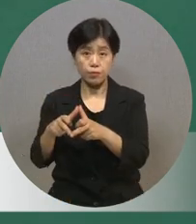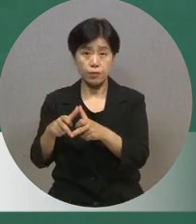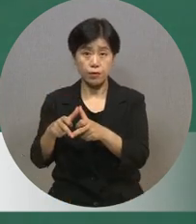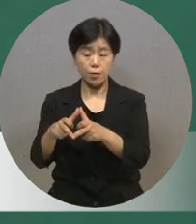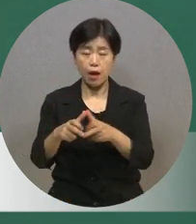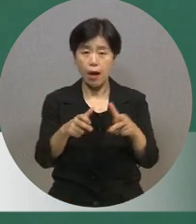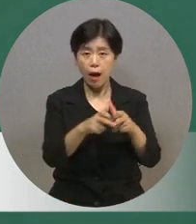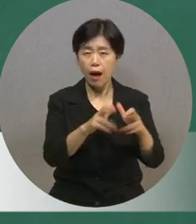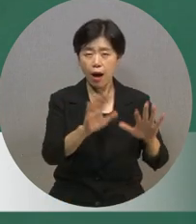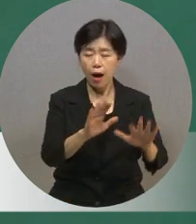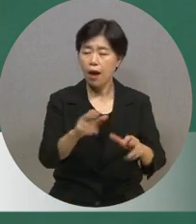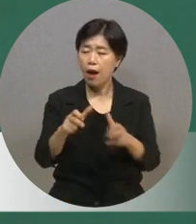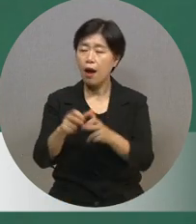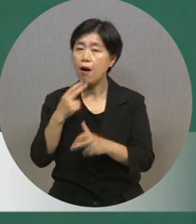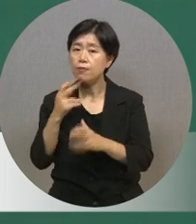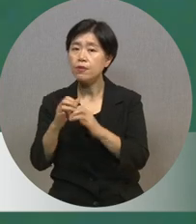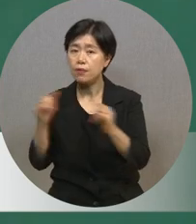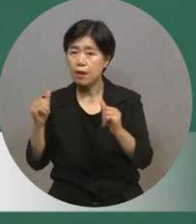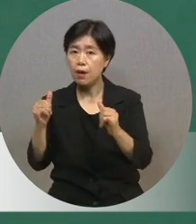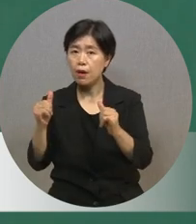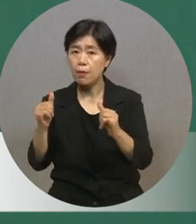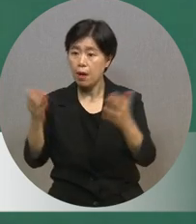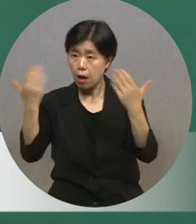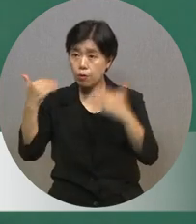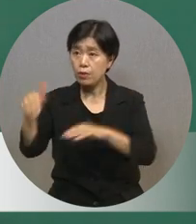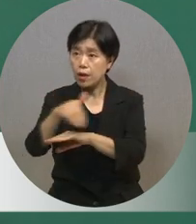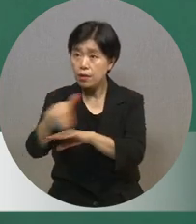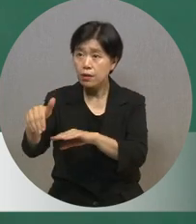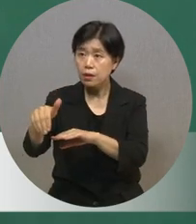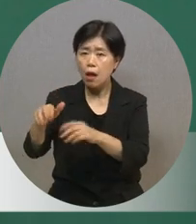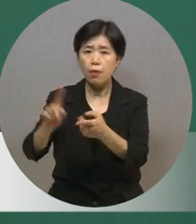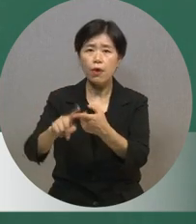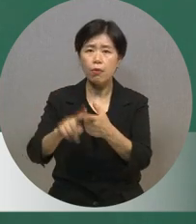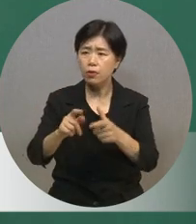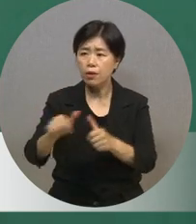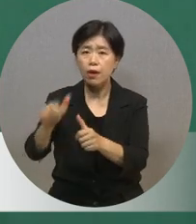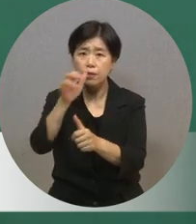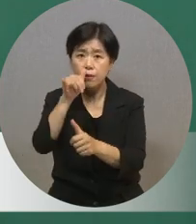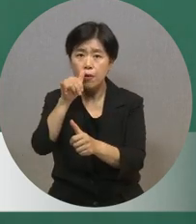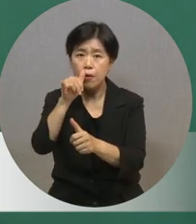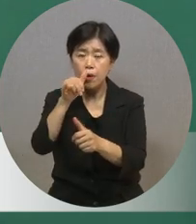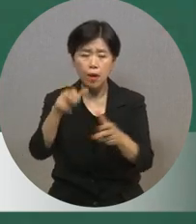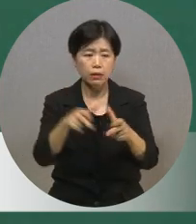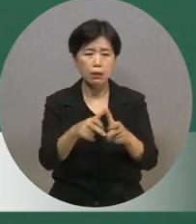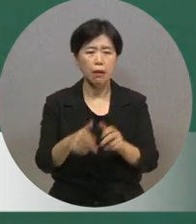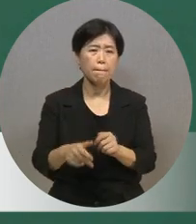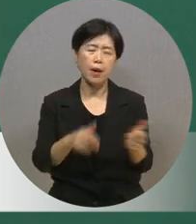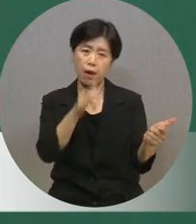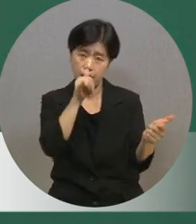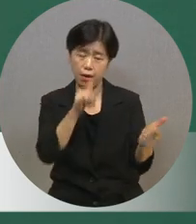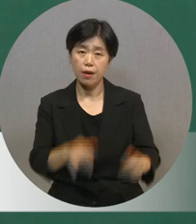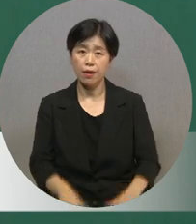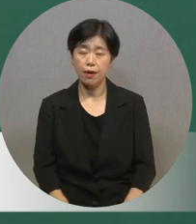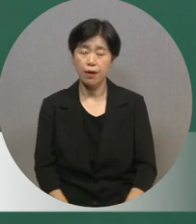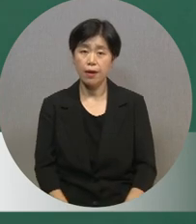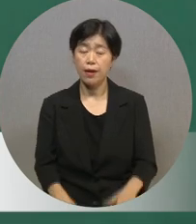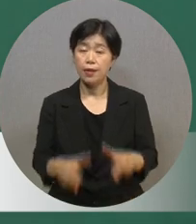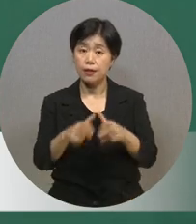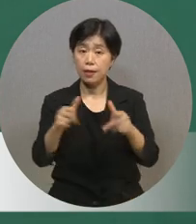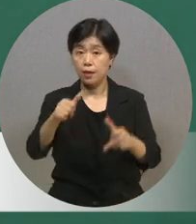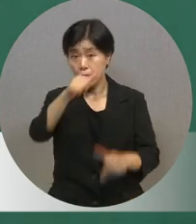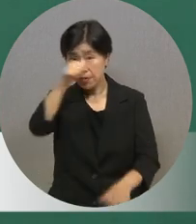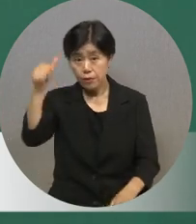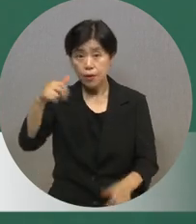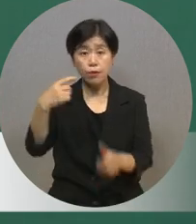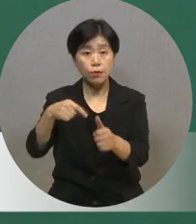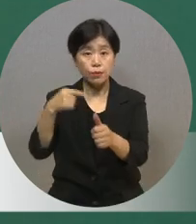학습자인 장애인에게는 맞지 않는 수업 속도입니다. EBS 역시 비장애인 중심이죠. 장애인 평생교육시설은